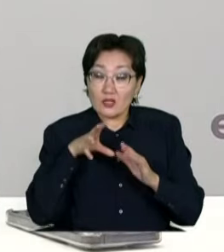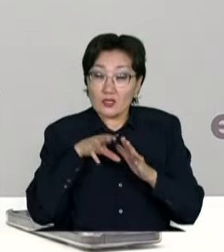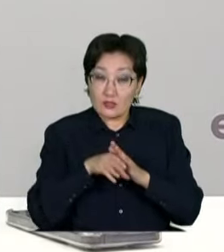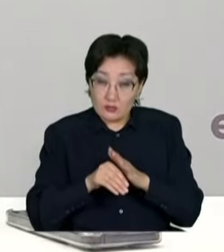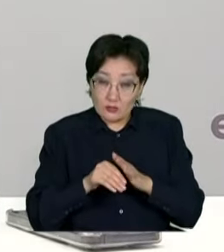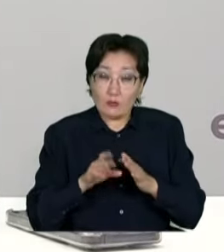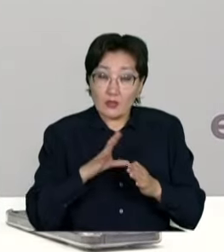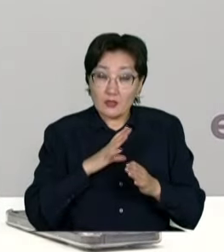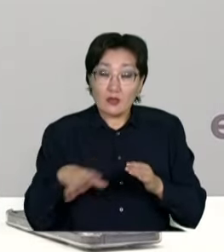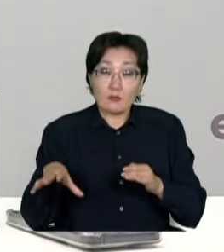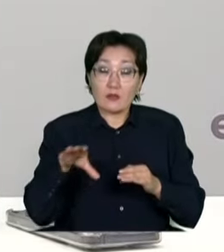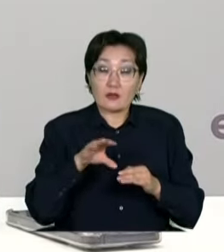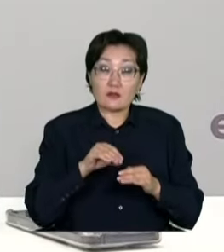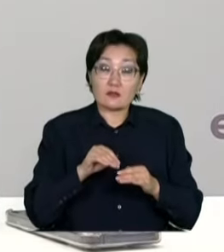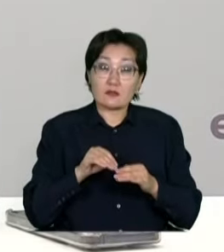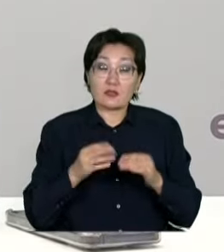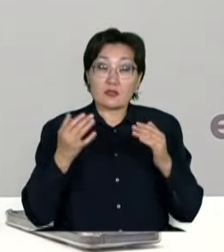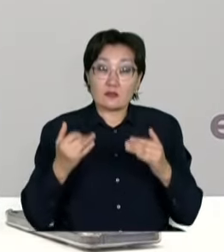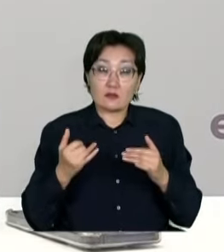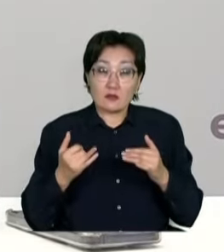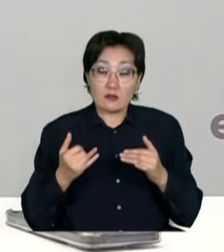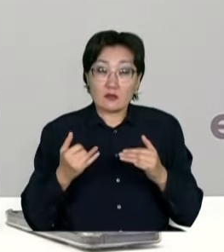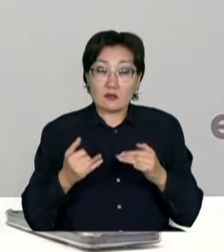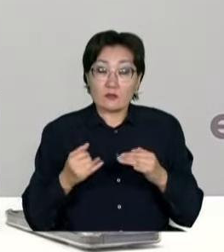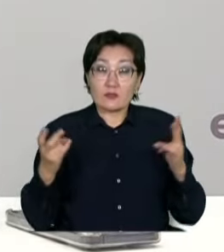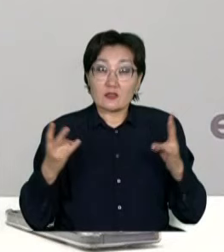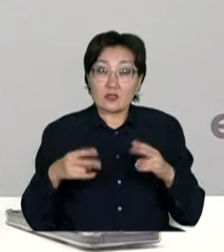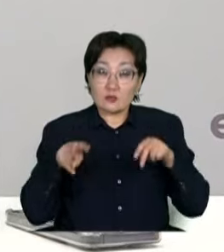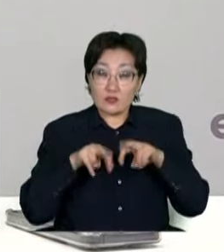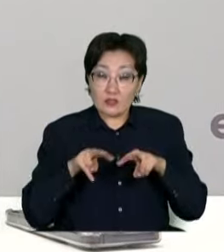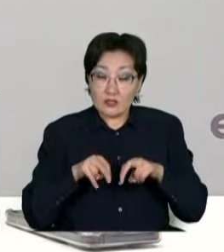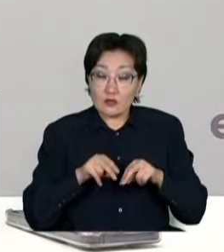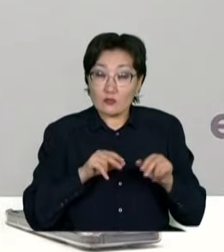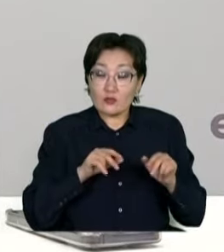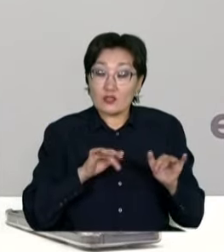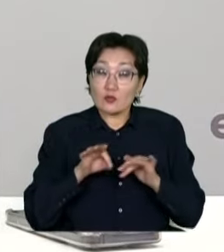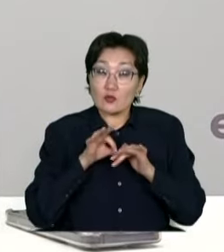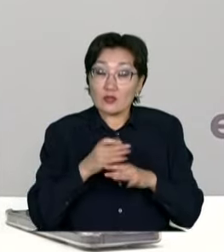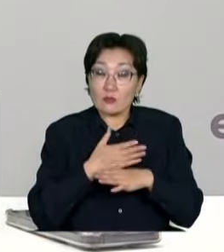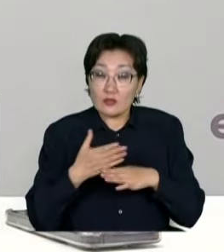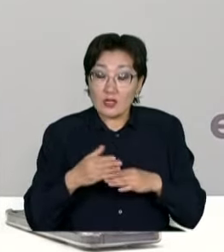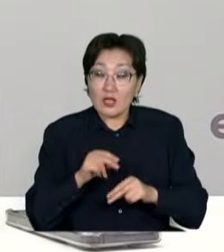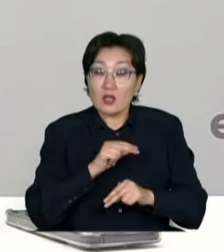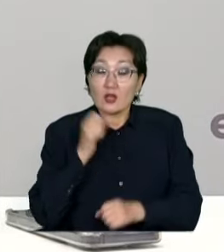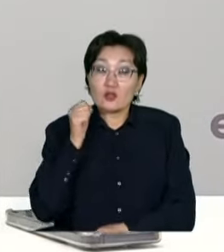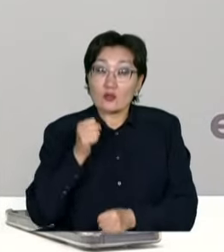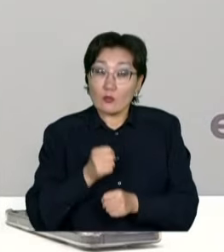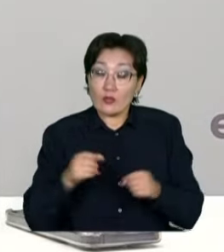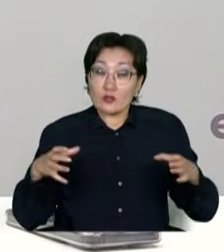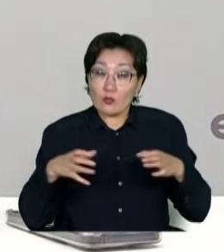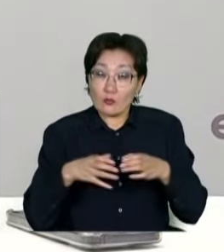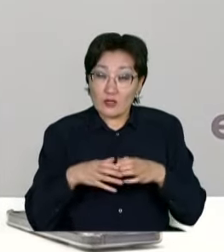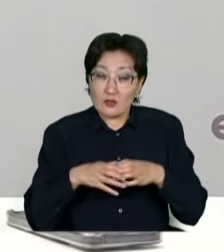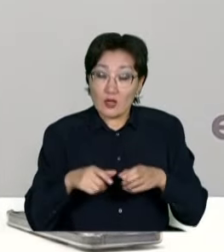заңға. Солардың барлығын қазір керекті экспертиза болғаннан кейін бізде жұмысшы топ тағы да